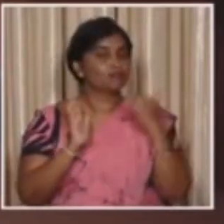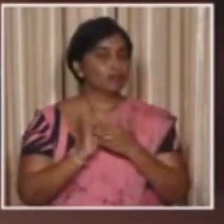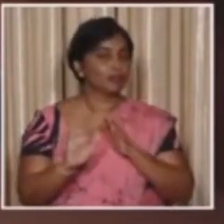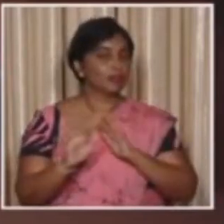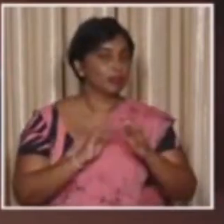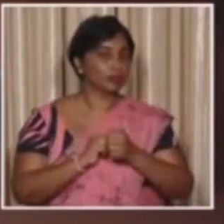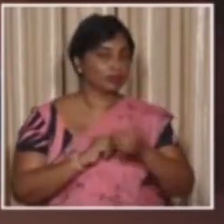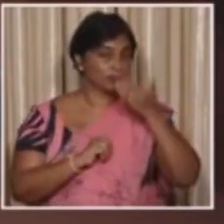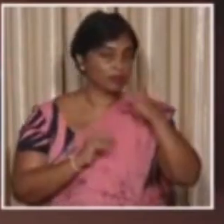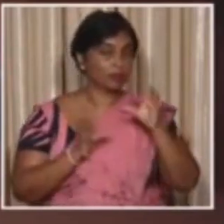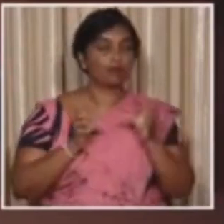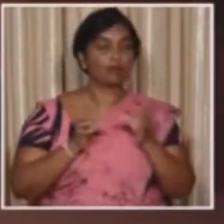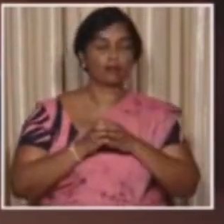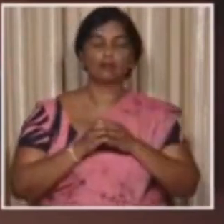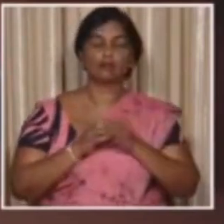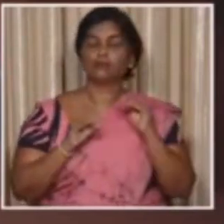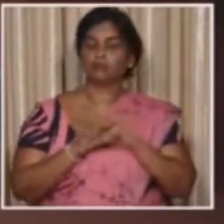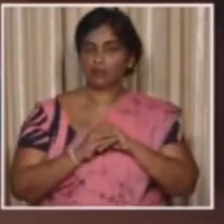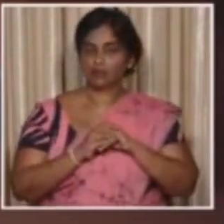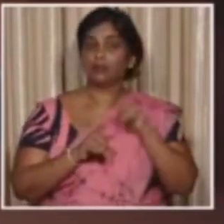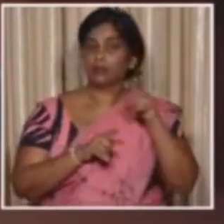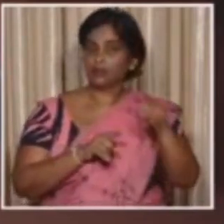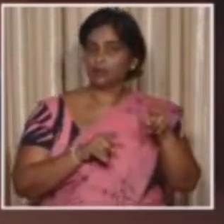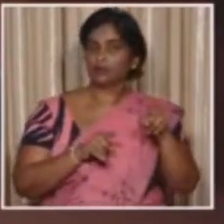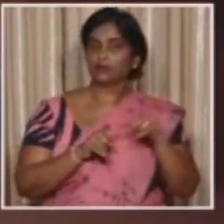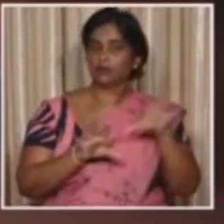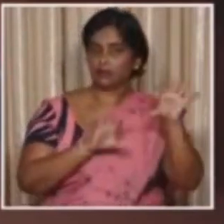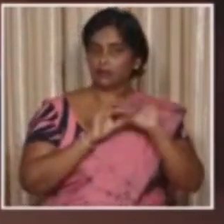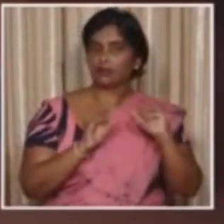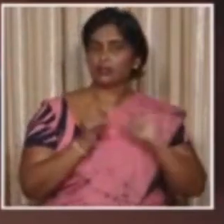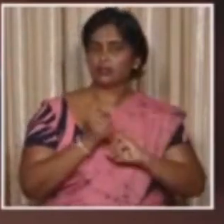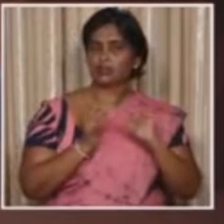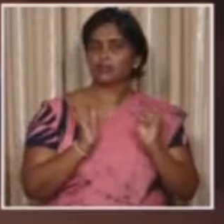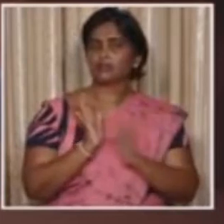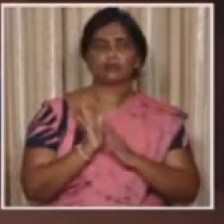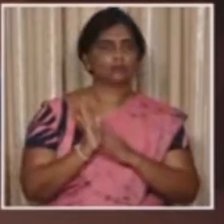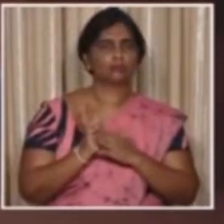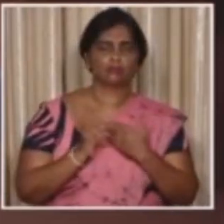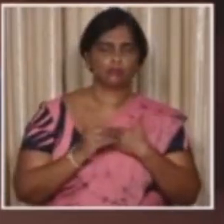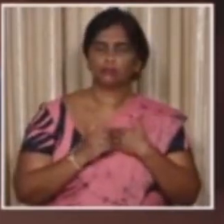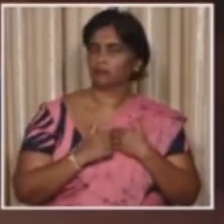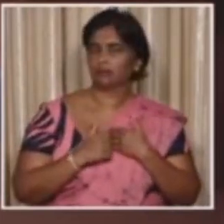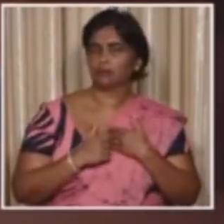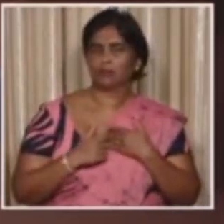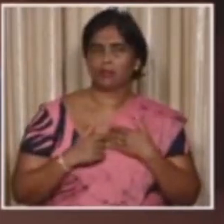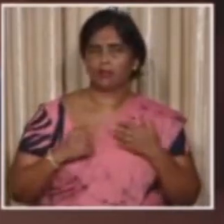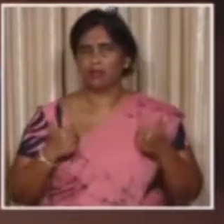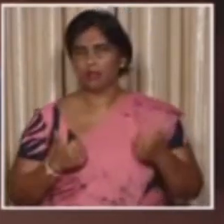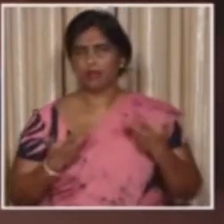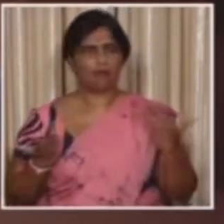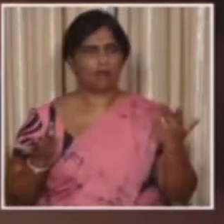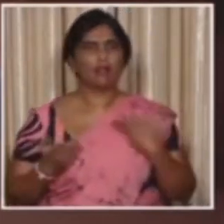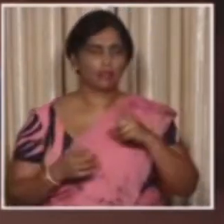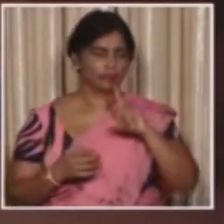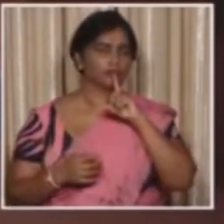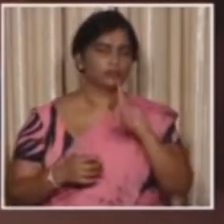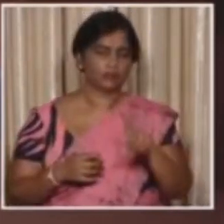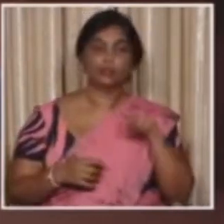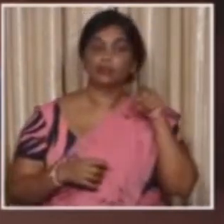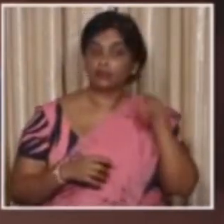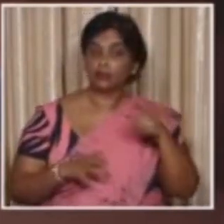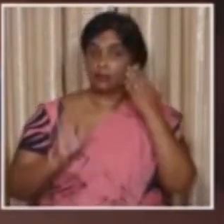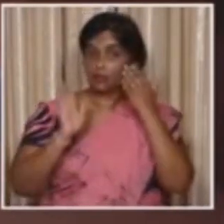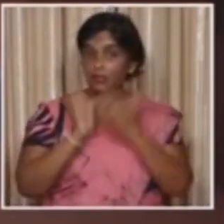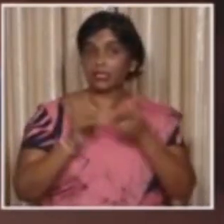තිබෙන හැකියාව තුළ කණ්ඩායම කොදවන්න කියන එක තිබුණා. ඉනිසෙ එතුමා පත් කරපු අතුරු කමිටු පිළිබඳවත් අපි සෑහීමකට පත් වෙන්නේ නේ. ඒක තමයි අපි ඉදිරිපත් කරන්නේ. ඒක ඉදිරිපත්